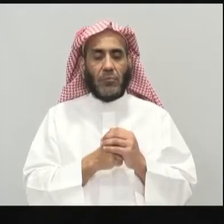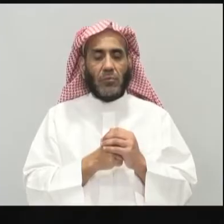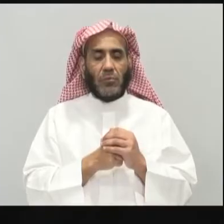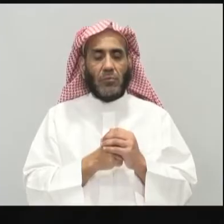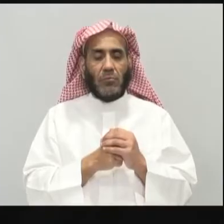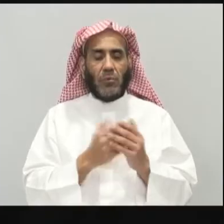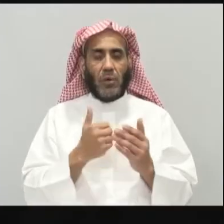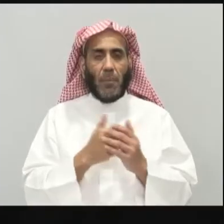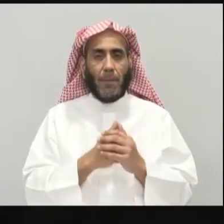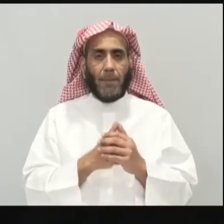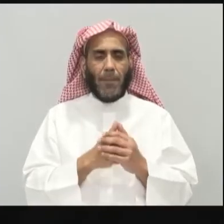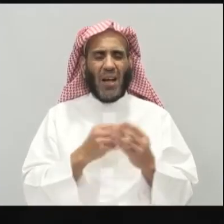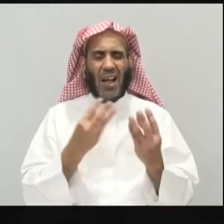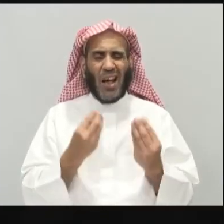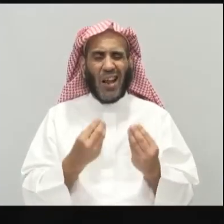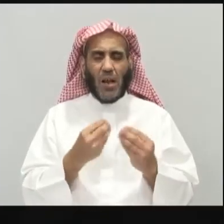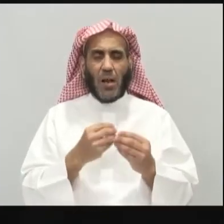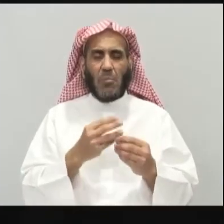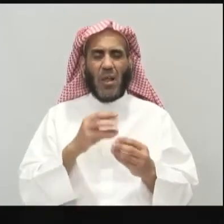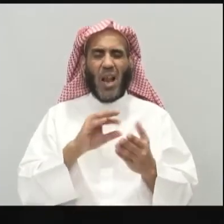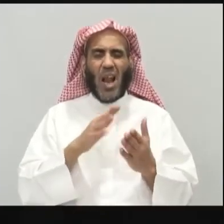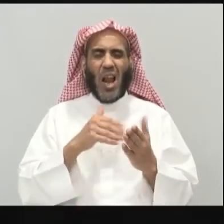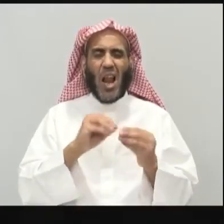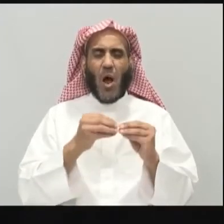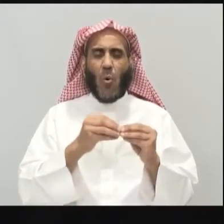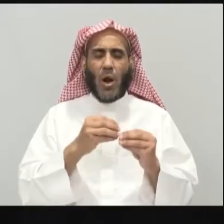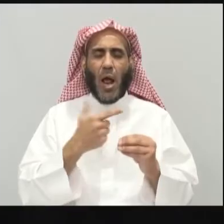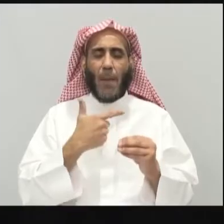هناخذ القليل من اللون الابيض